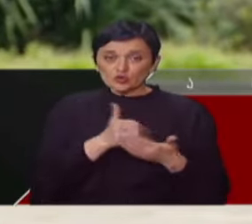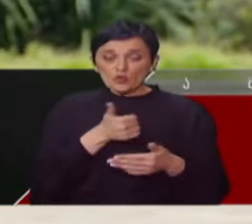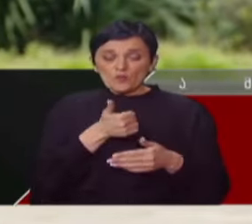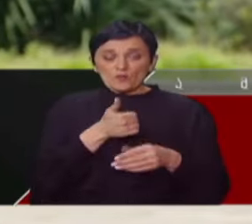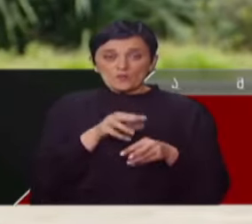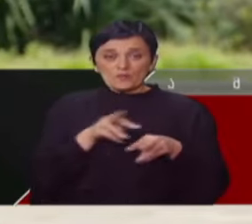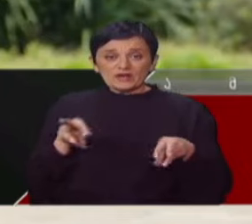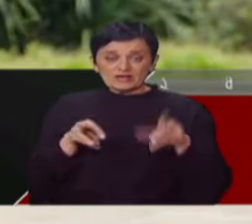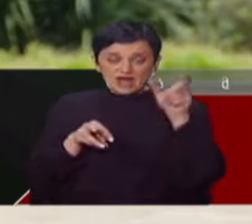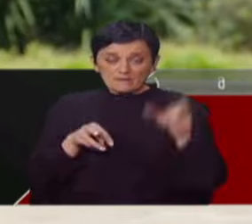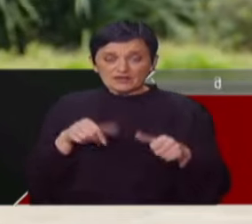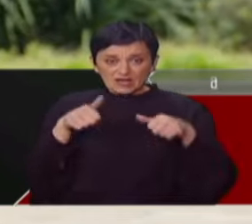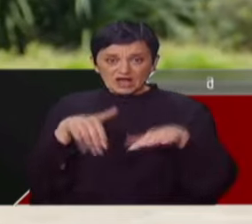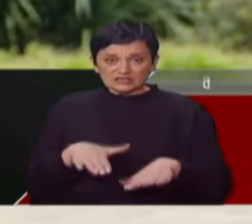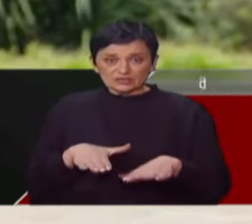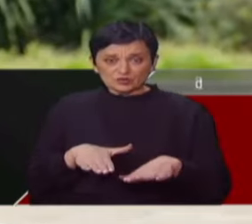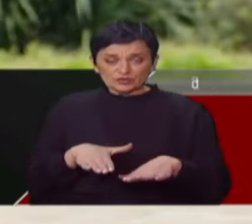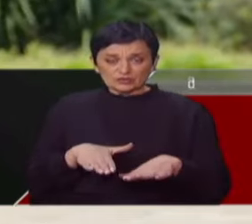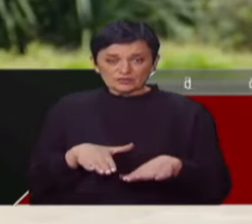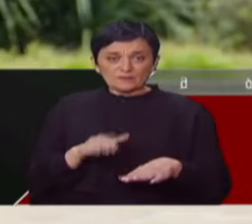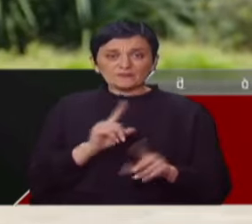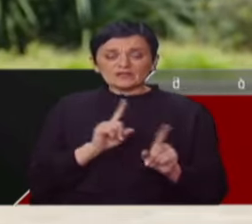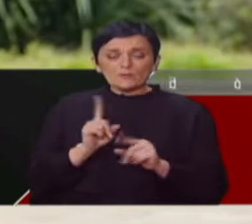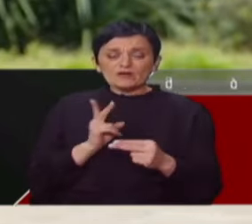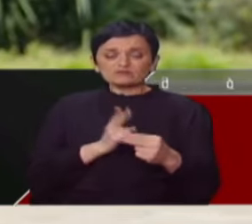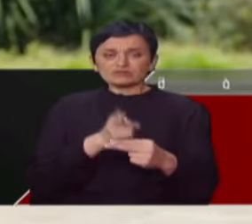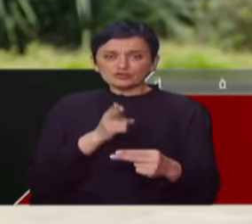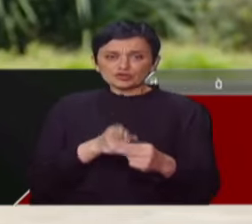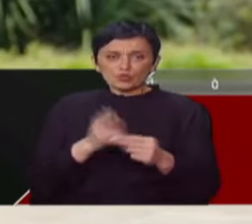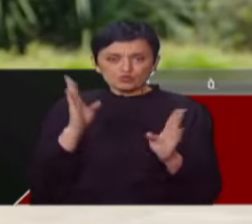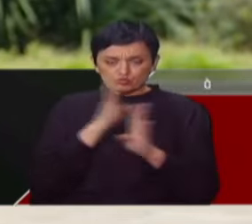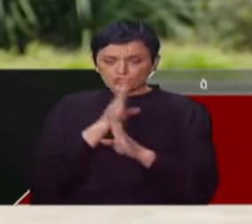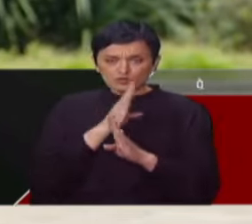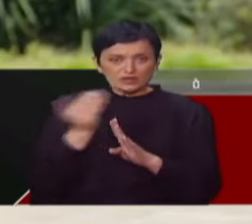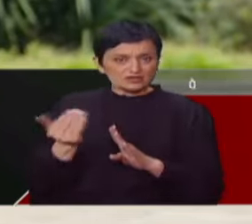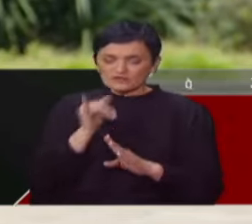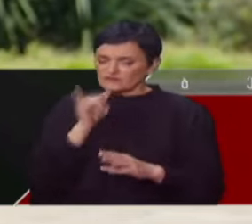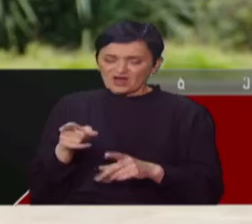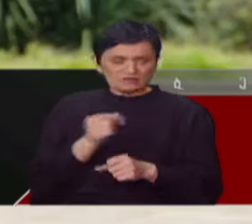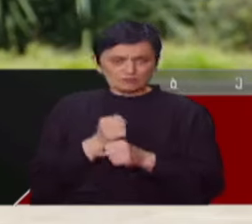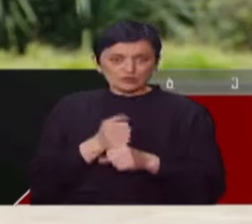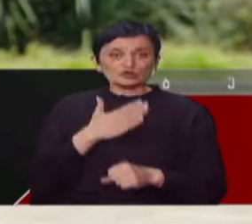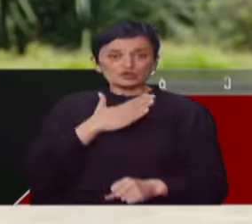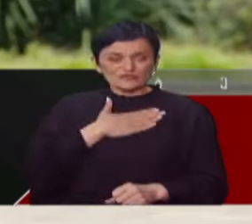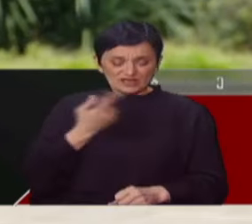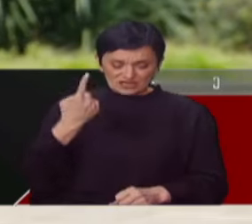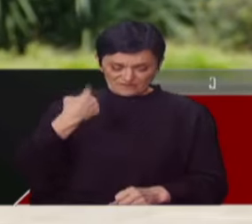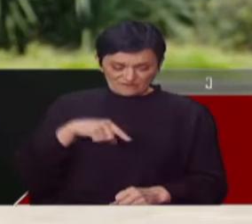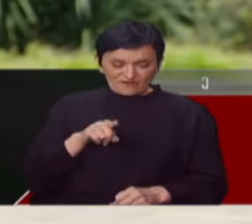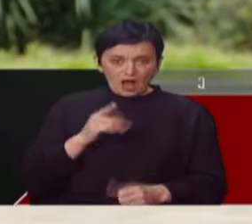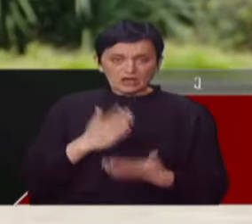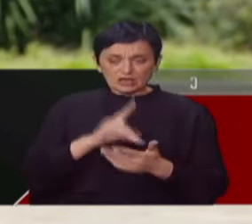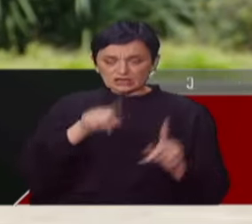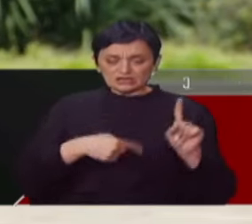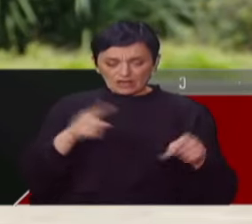პრემიერის გადაწყვეტილებებით რაიმენაირად ხელი შეუშალონდა ბუნებრივია ეს მათ არ გამოუვა და ჩვენ გვაქვს ჩვენი ვალდებულება ჩვენი